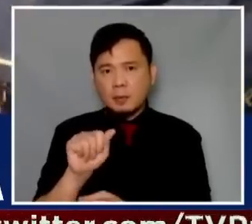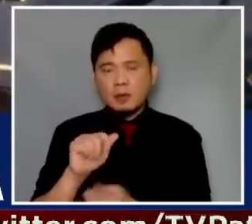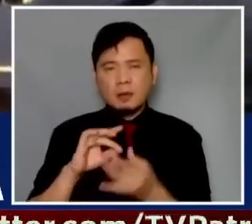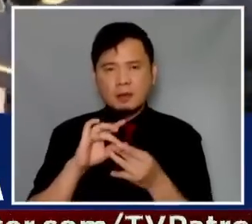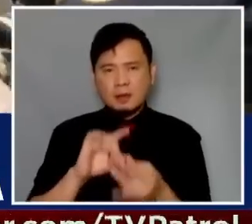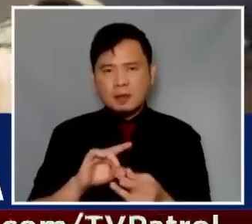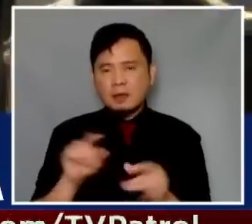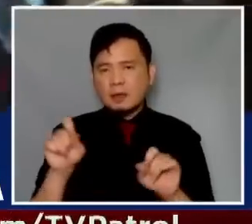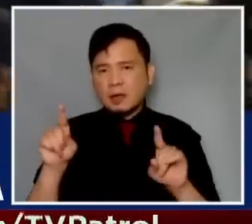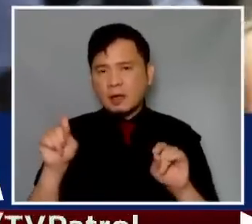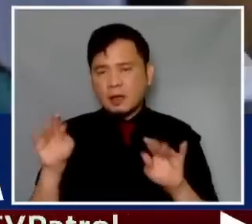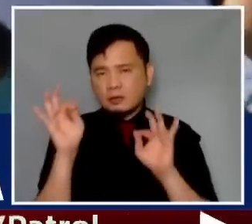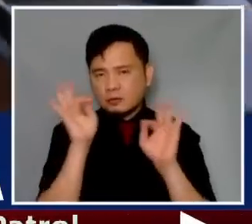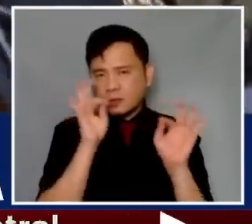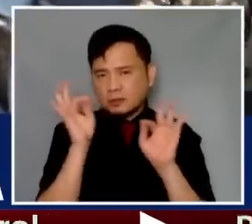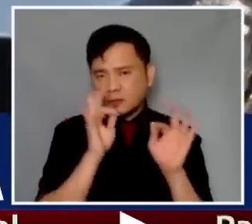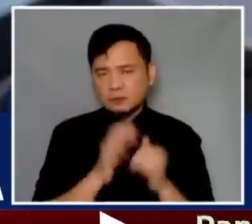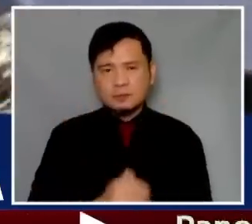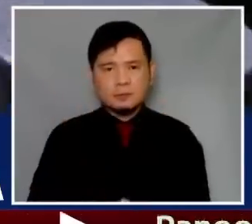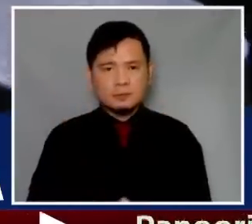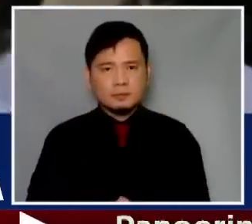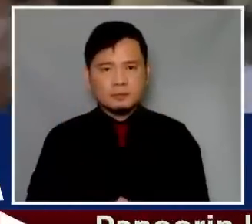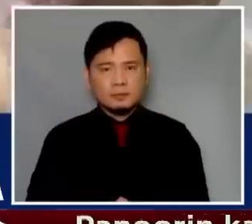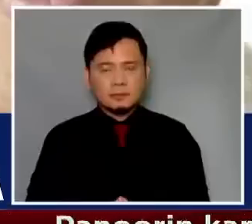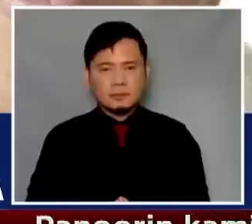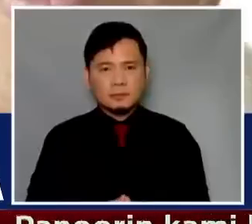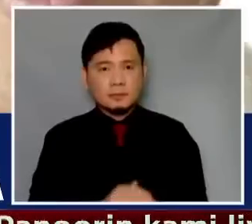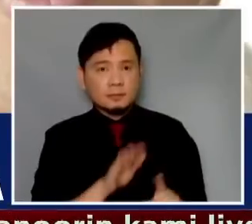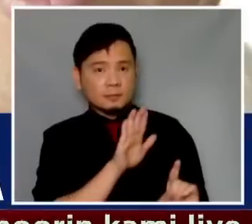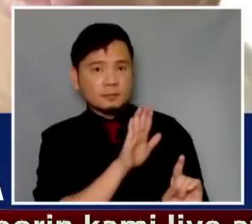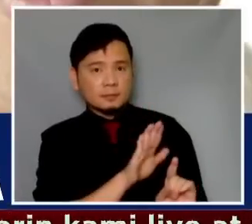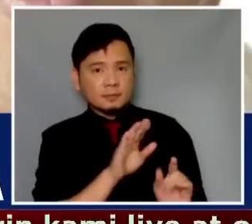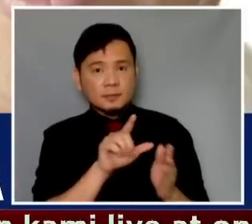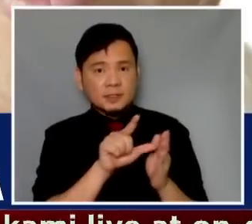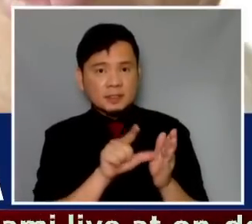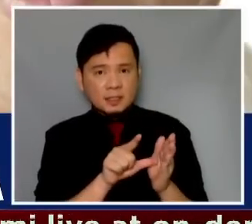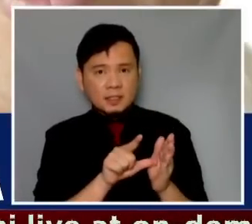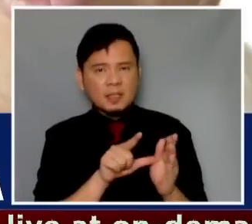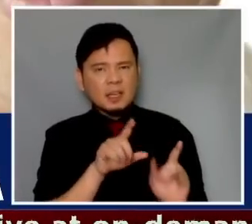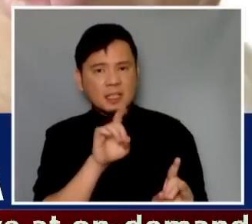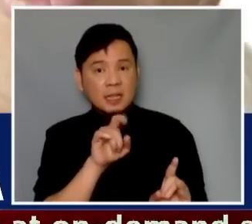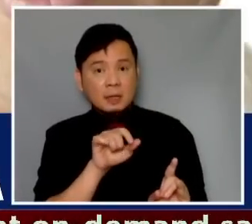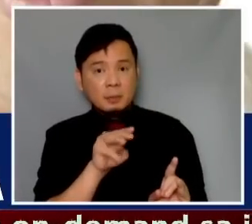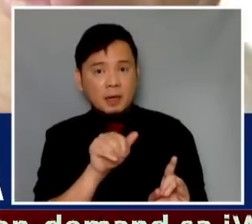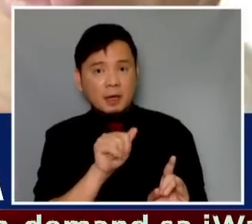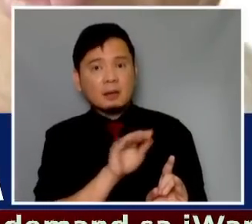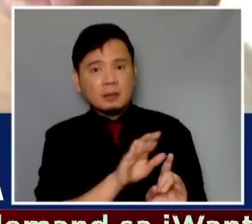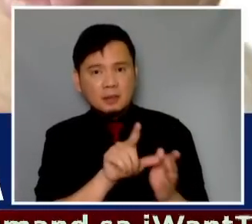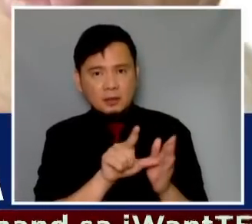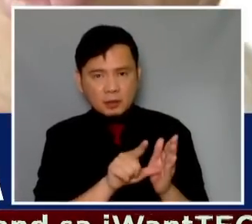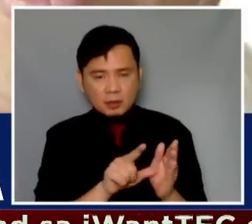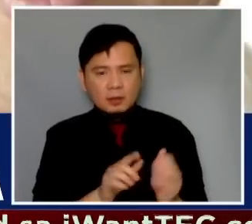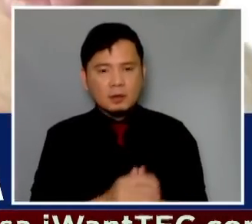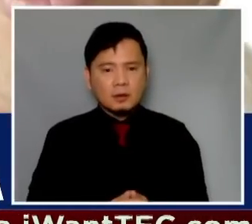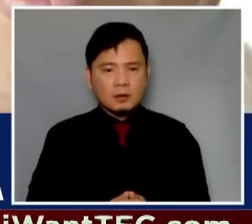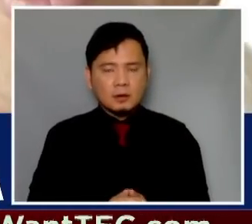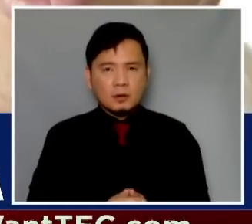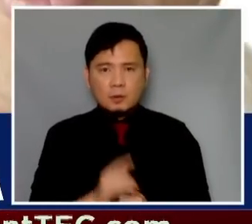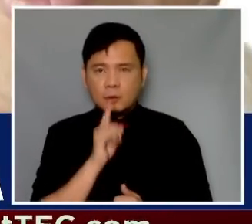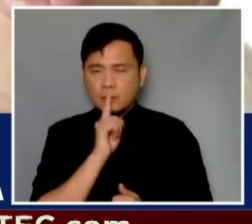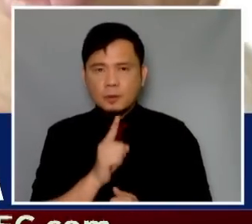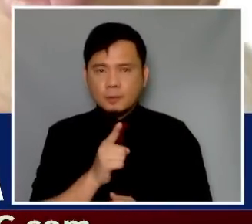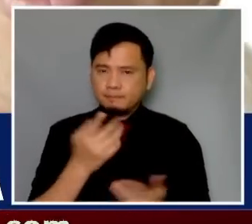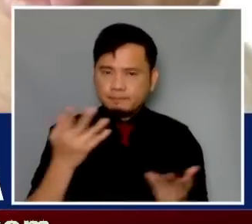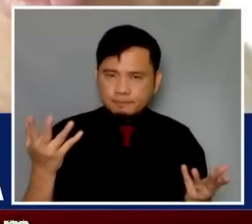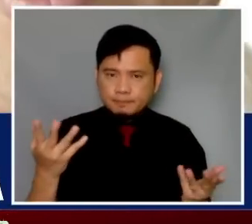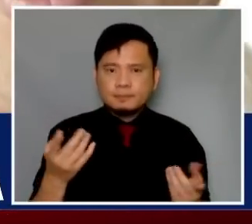trade. Samantala, sinabi po naman ng abogado ni De Lima na patunay ang pagbawi ni Espinosa sa umano'y